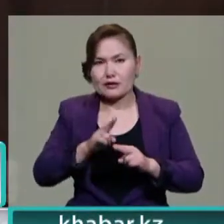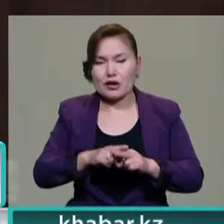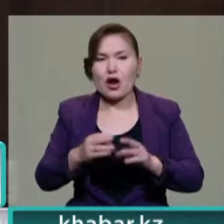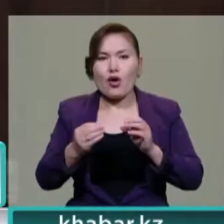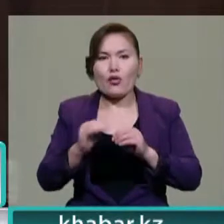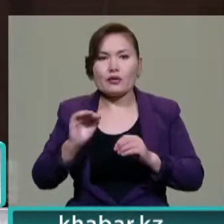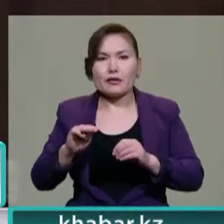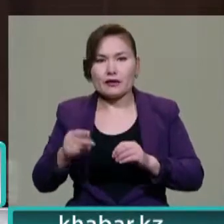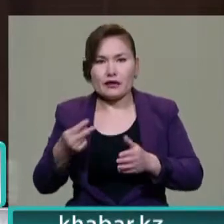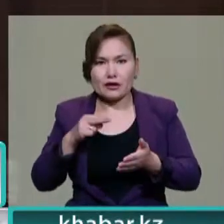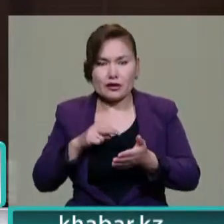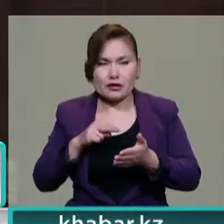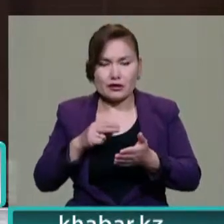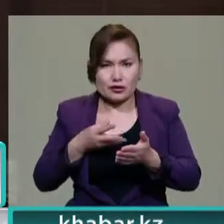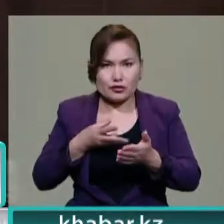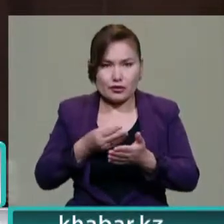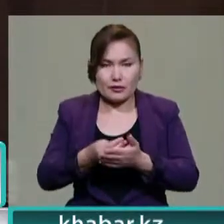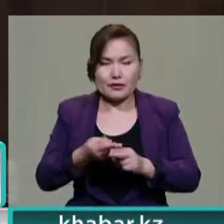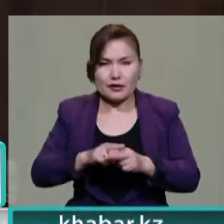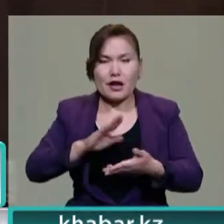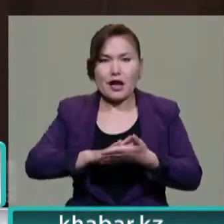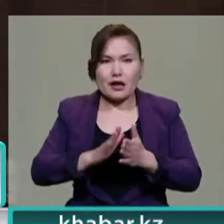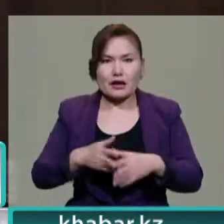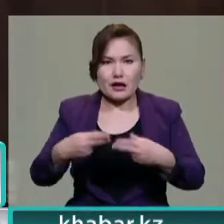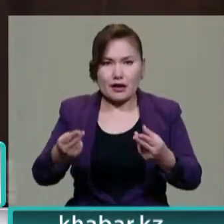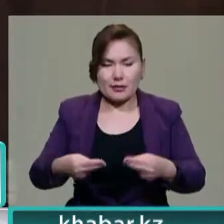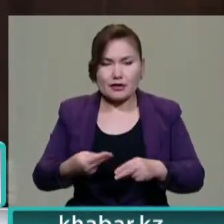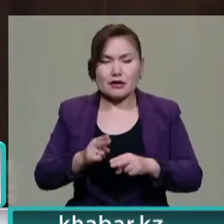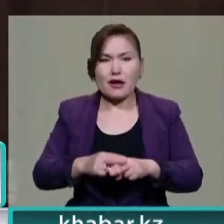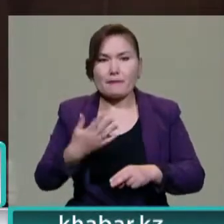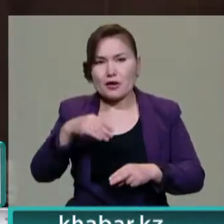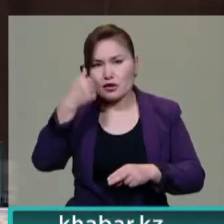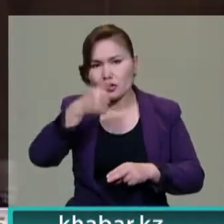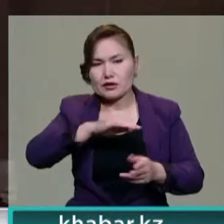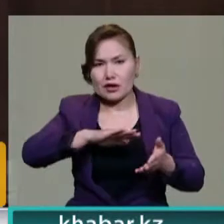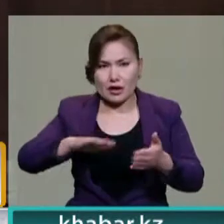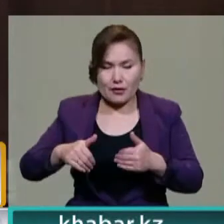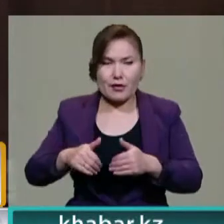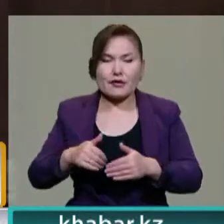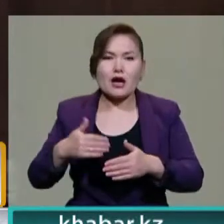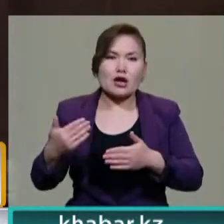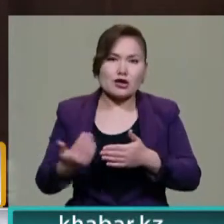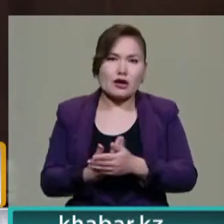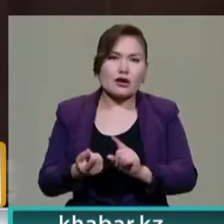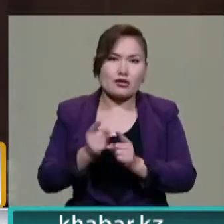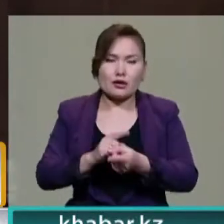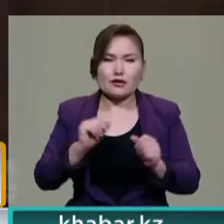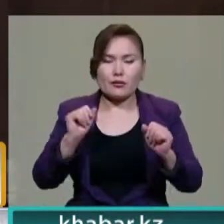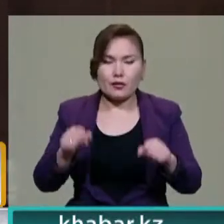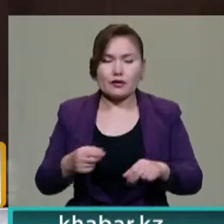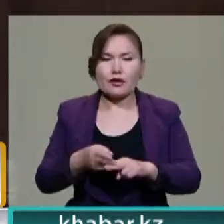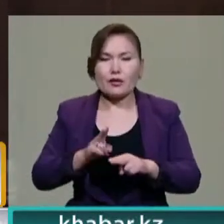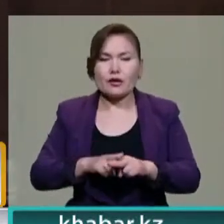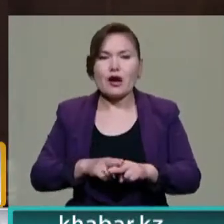отырамыз. Және бұл келісім шарты 5 жыл сайын ұзартып жаңартып отырамыз.